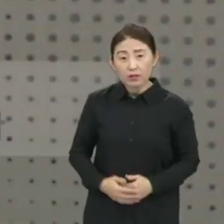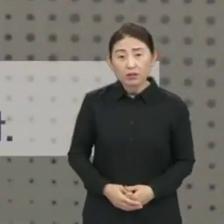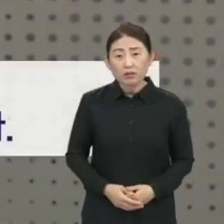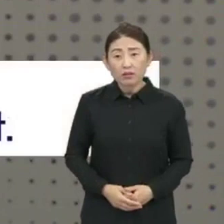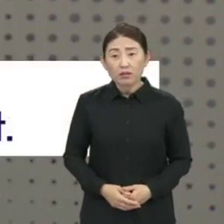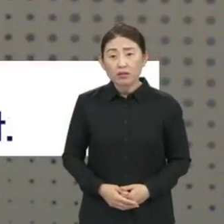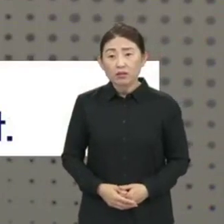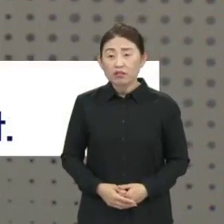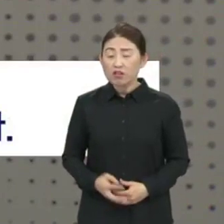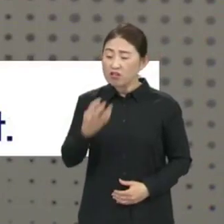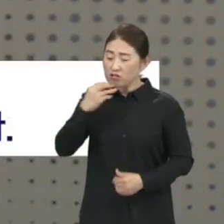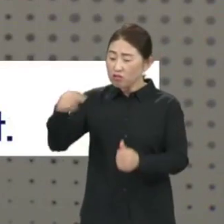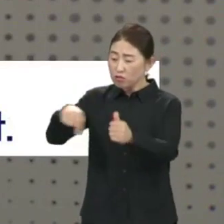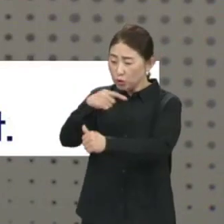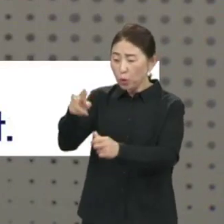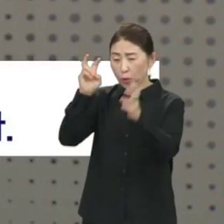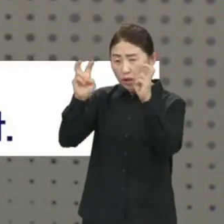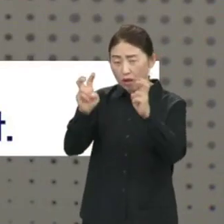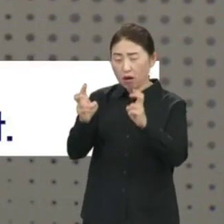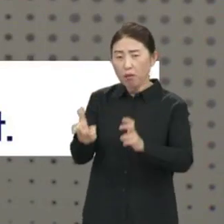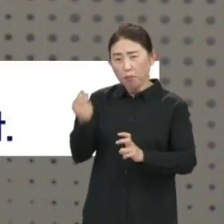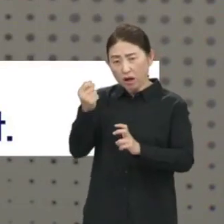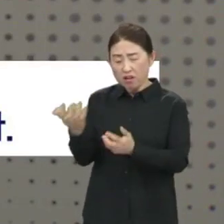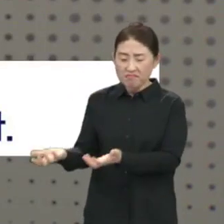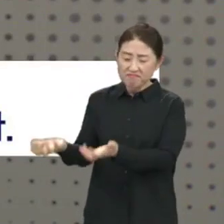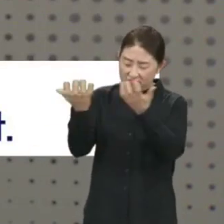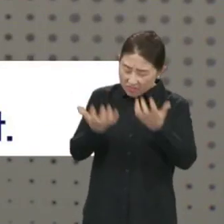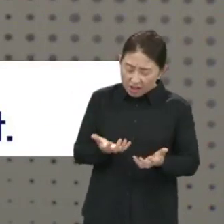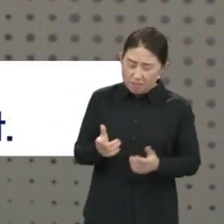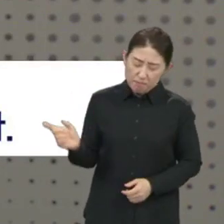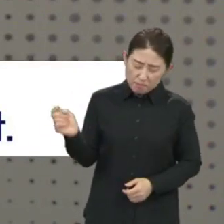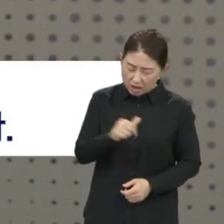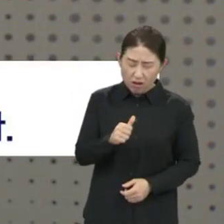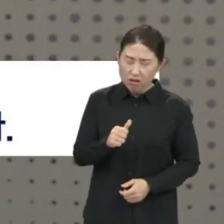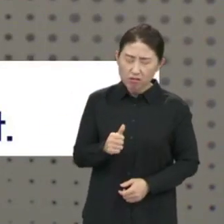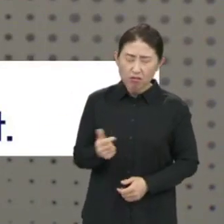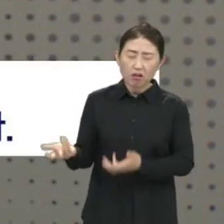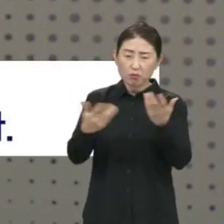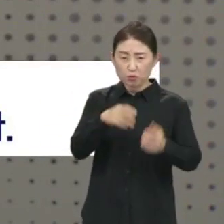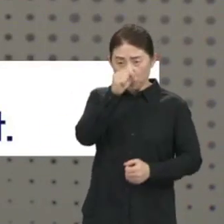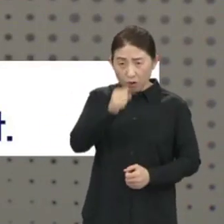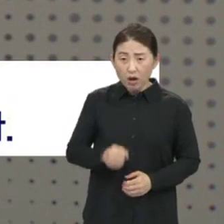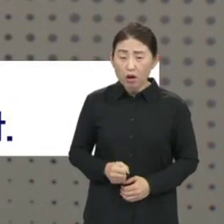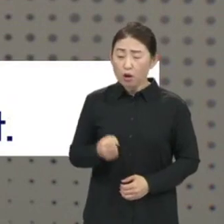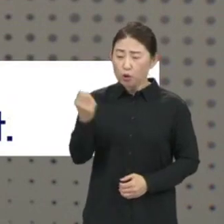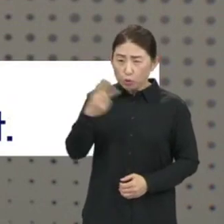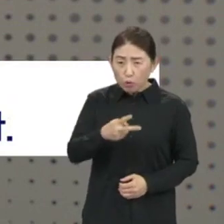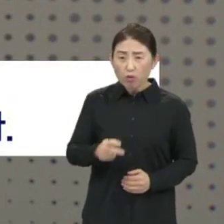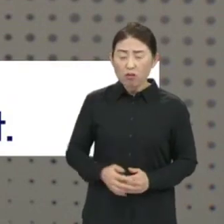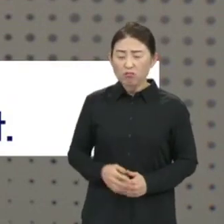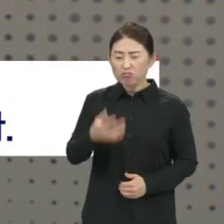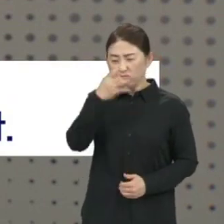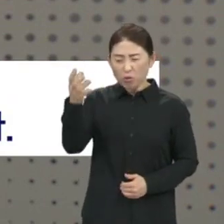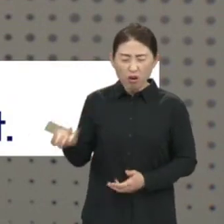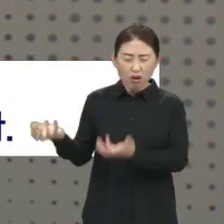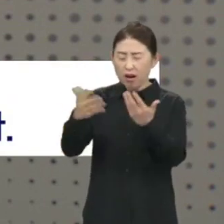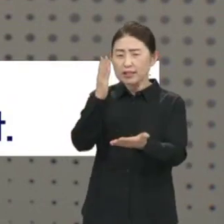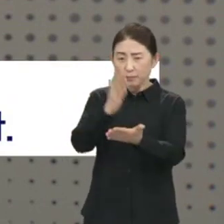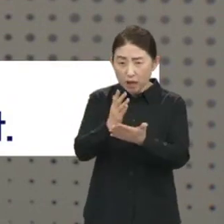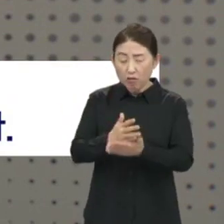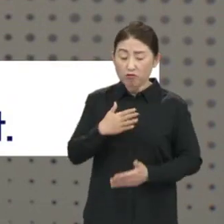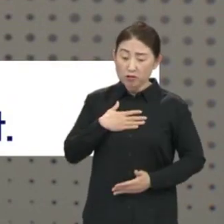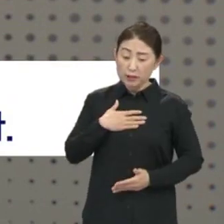수도권 공공기관 이전 계획을 조속히 발표해달라는 말씀을 드렸고요. 또 이 과정 속에서 드래프트제를 부여줄